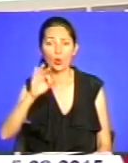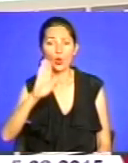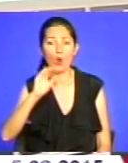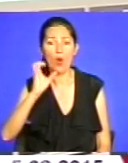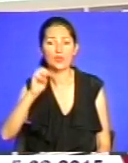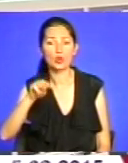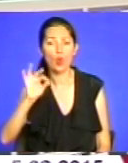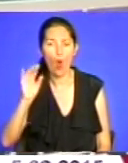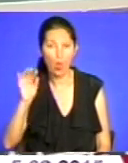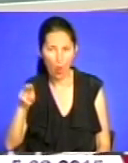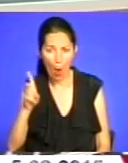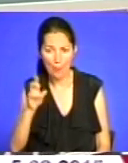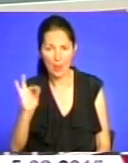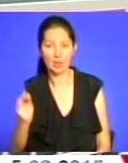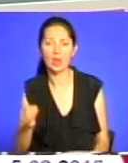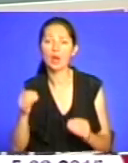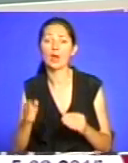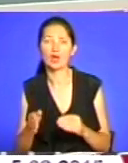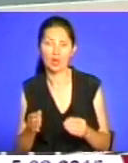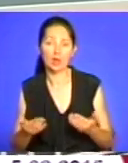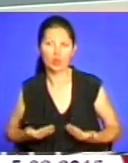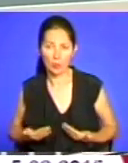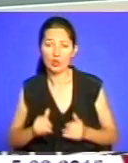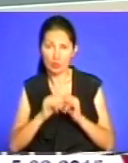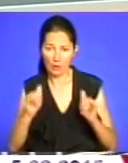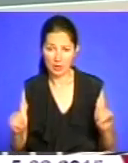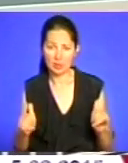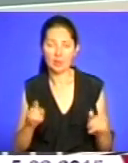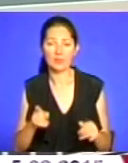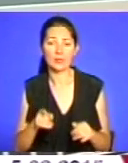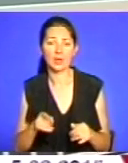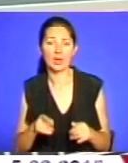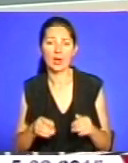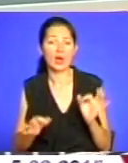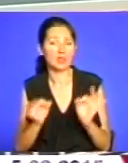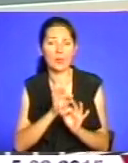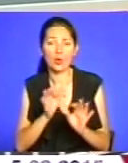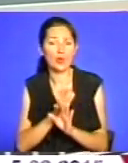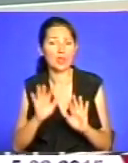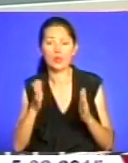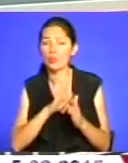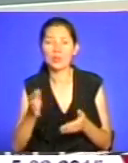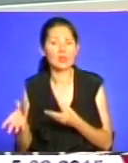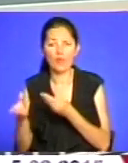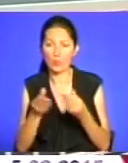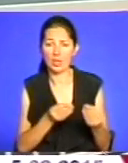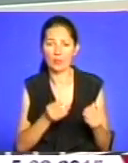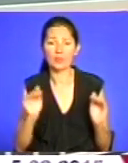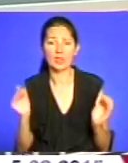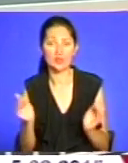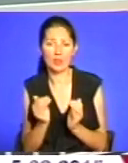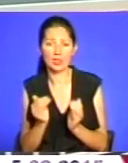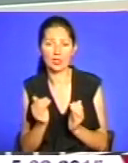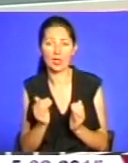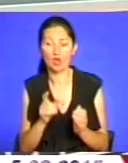явища ми не вплинемо ніяк. Якщо дощу не буде, то ми, щоб як хотіли, ми не вплинемо на це явище. Ну і зменшити, бо теж